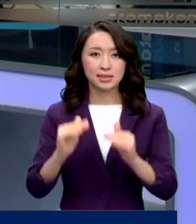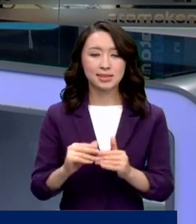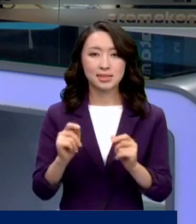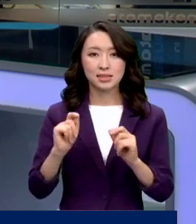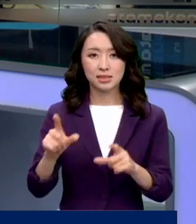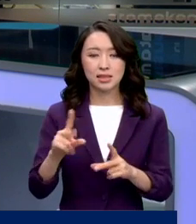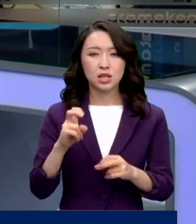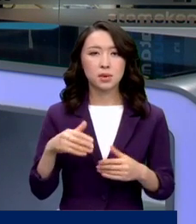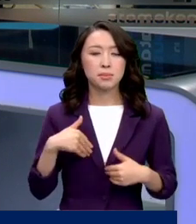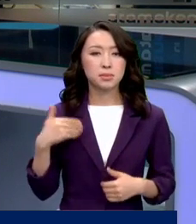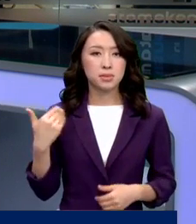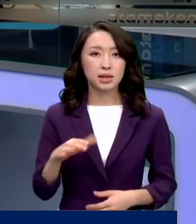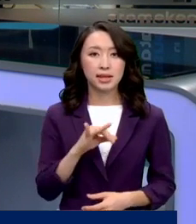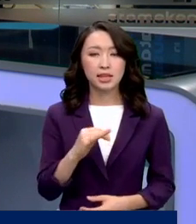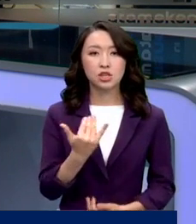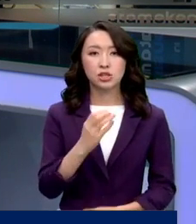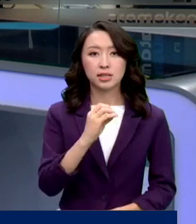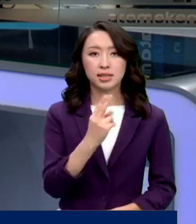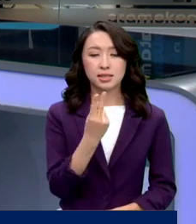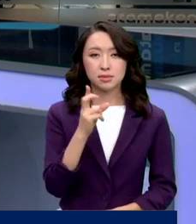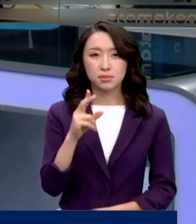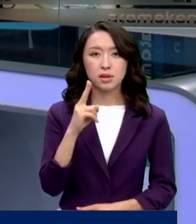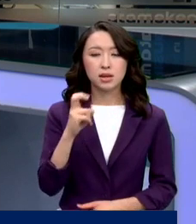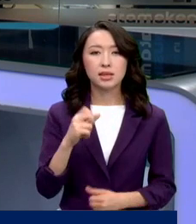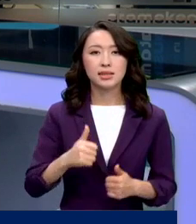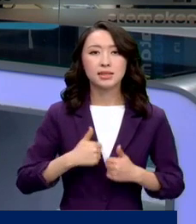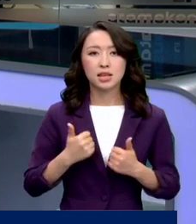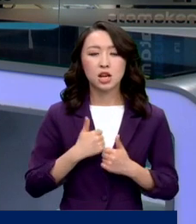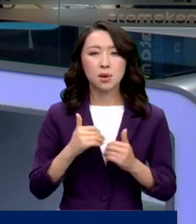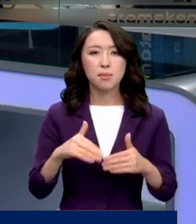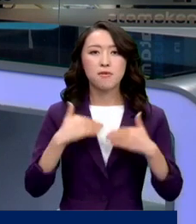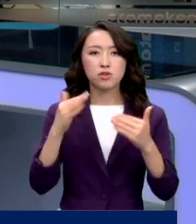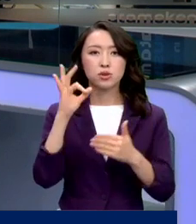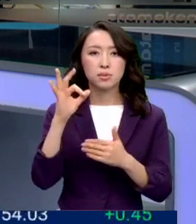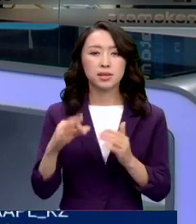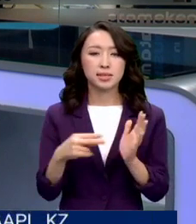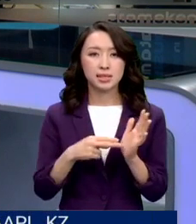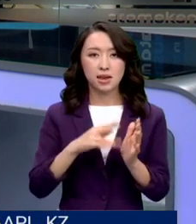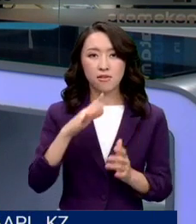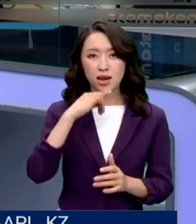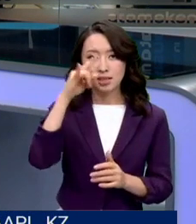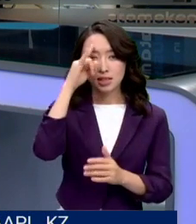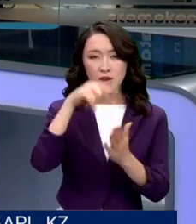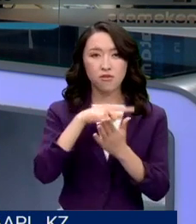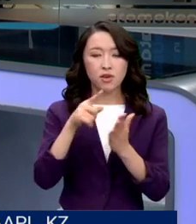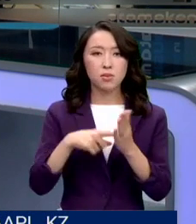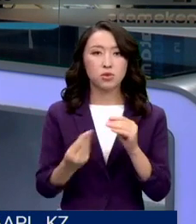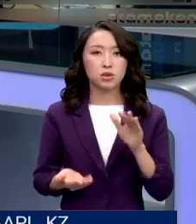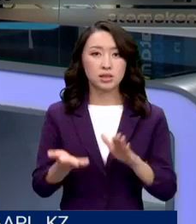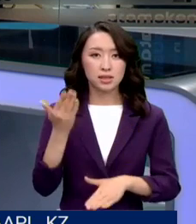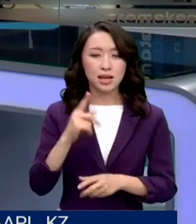оказались тщетными. И теперь ЕЦБ прибегает к крайней мере, повышая процентные ставки. В Казахстане вопрос инфляции, как известно, один